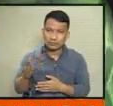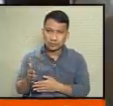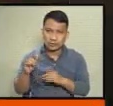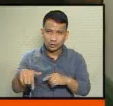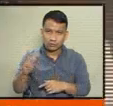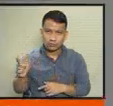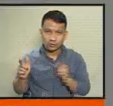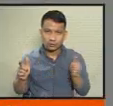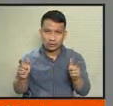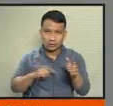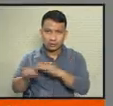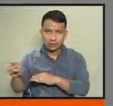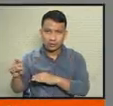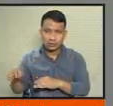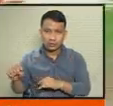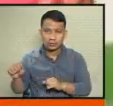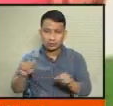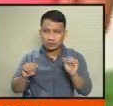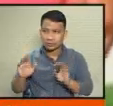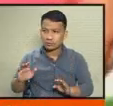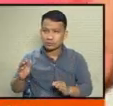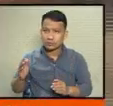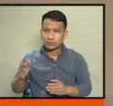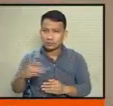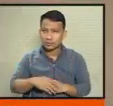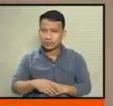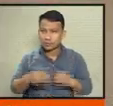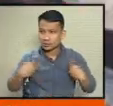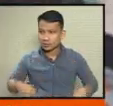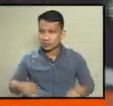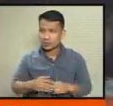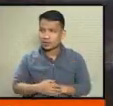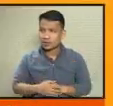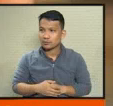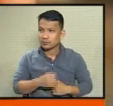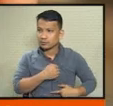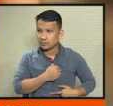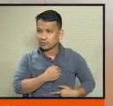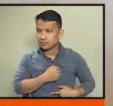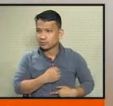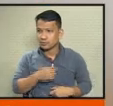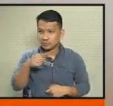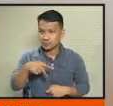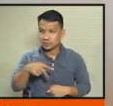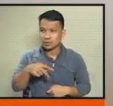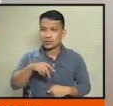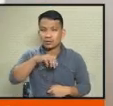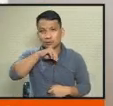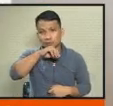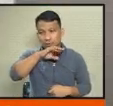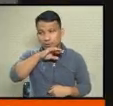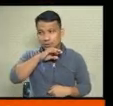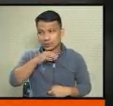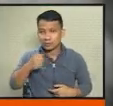2020, mga bakwit naging artistaheng mayor, nagiging manang o model, nagiging sikyo, preso, at ang lola nagiging